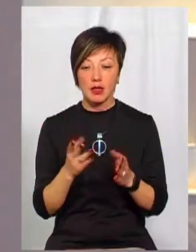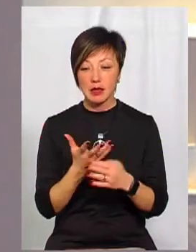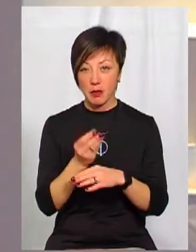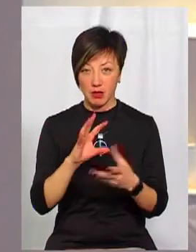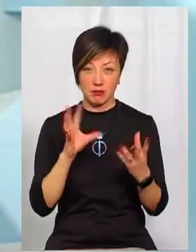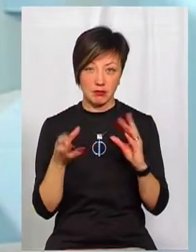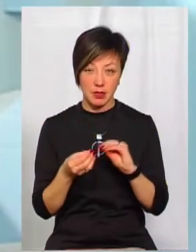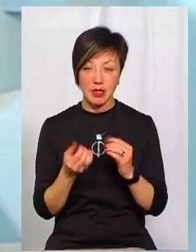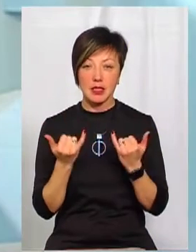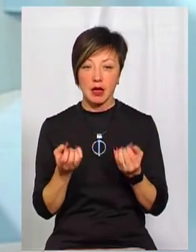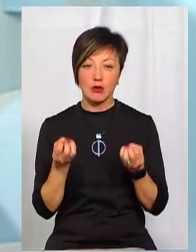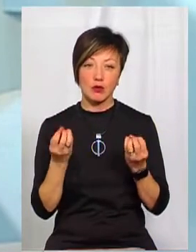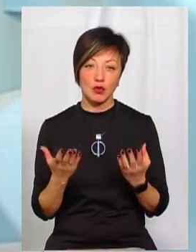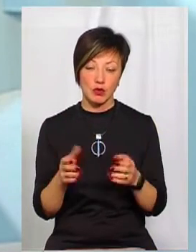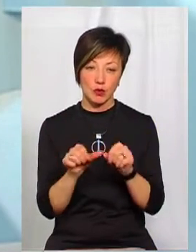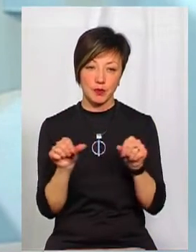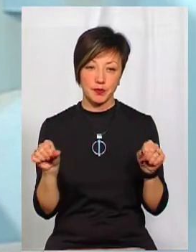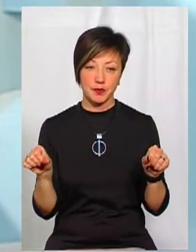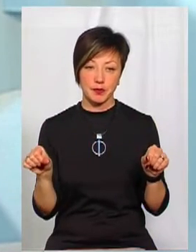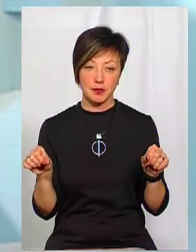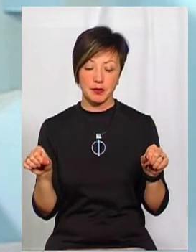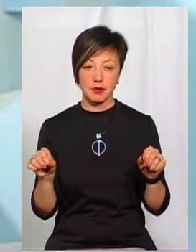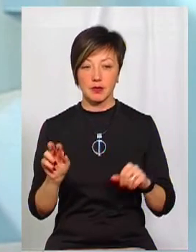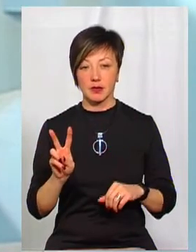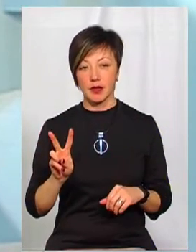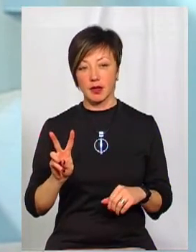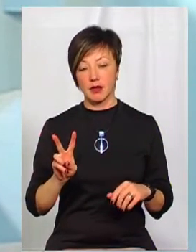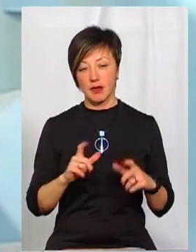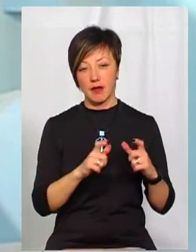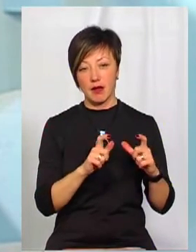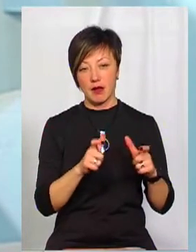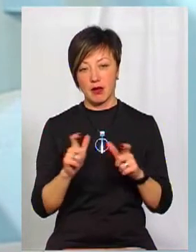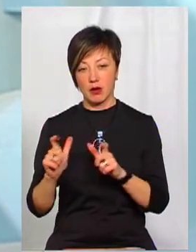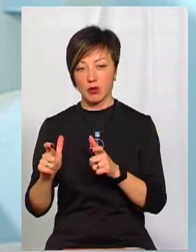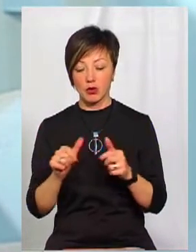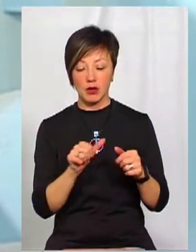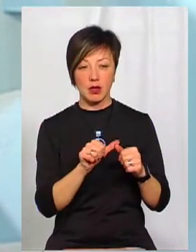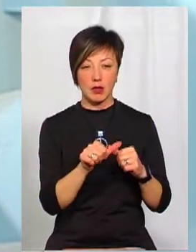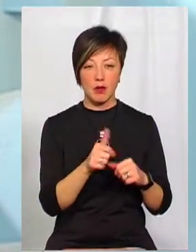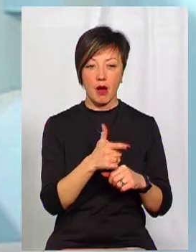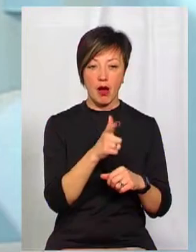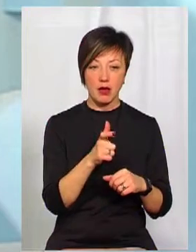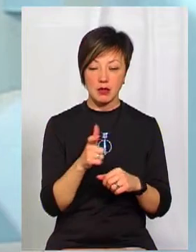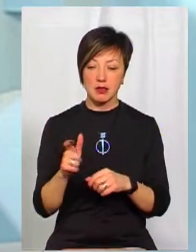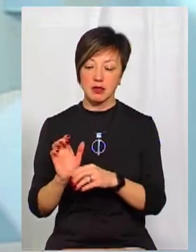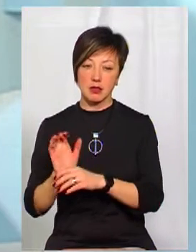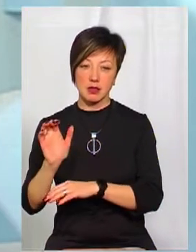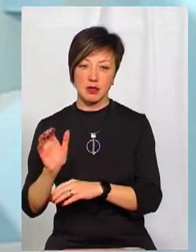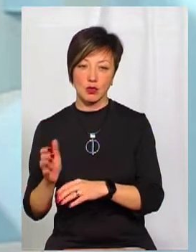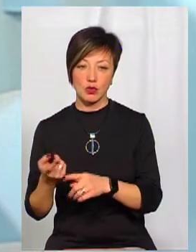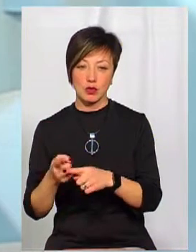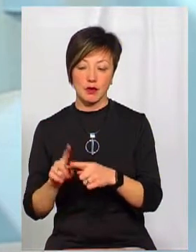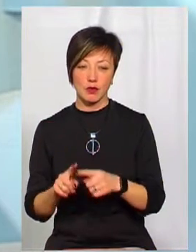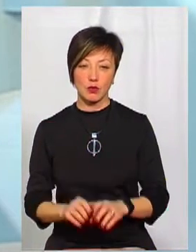сплати. Так, зараз просто розмежувались ці два рахунки. Один буде окремо за газ, один буде окремо за